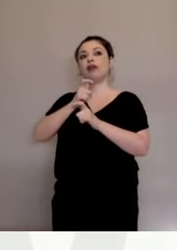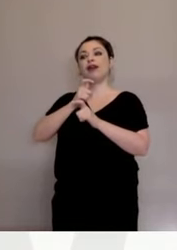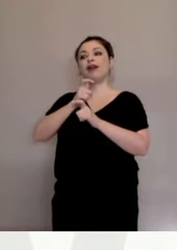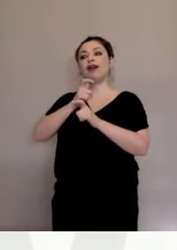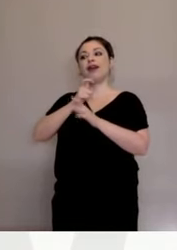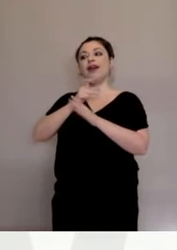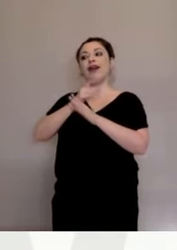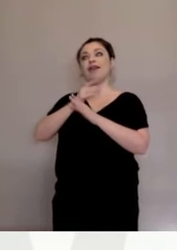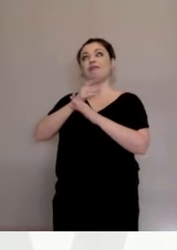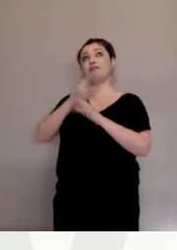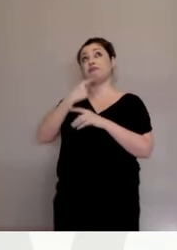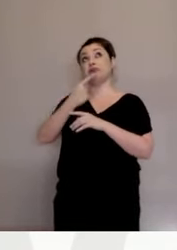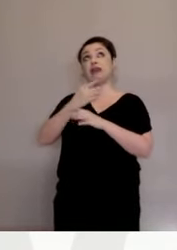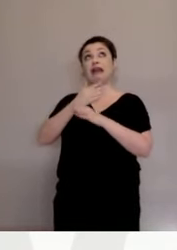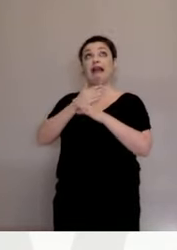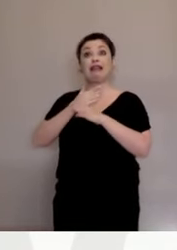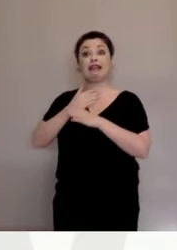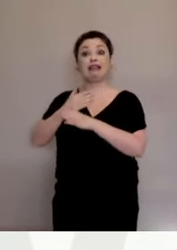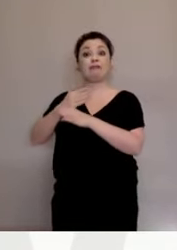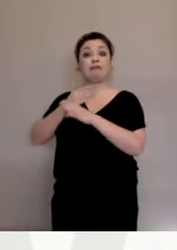intermediale, se posso dire così,